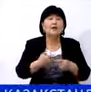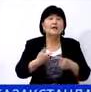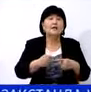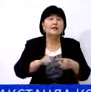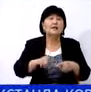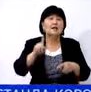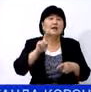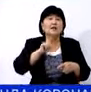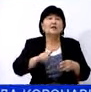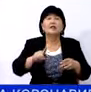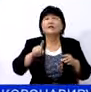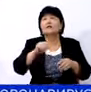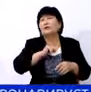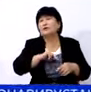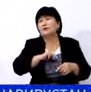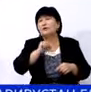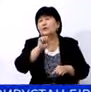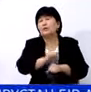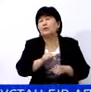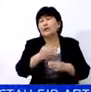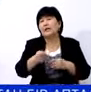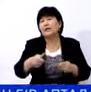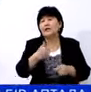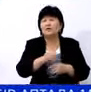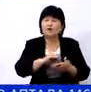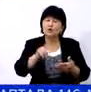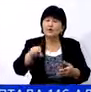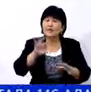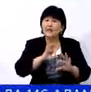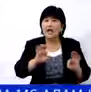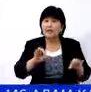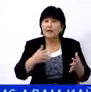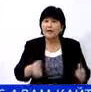уақытша жұмысын тоқтатып тұр. Оның себебін сала жетекшісі журналистерге айтып берді.